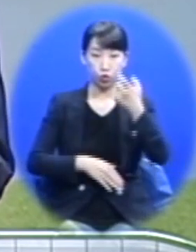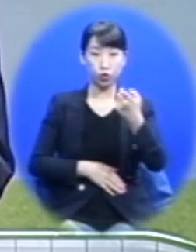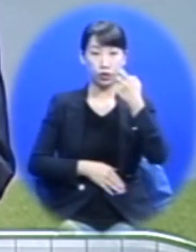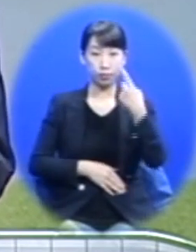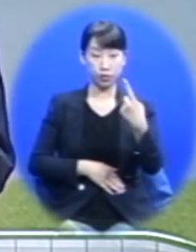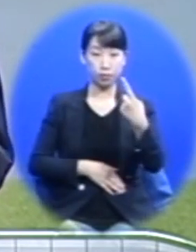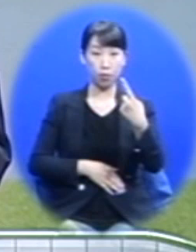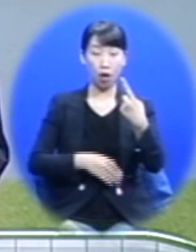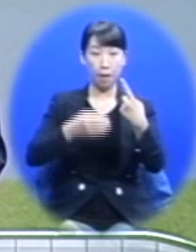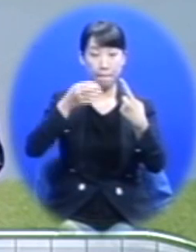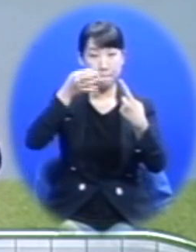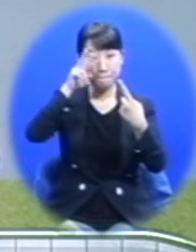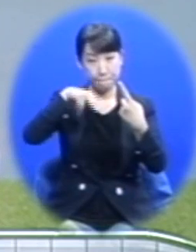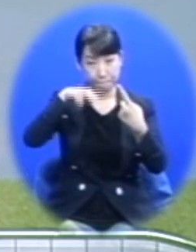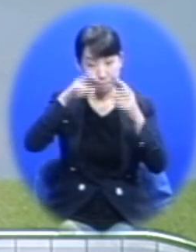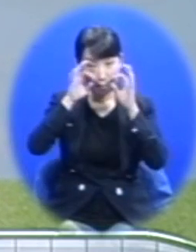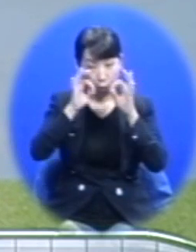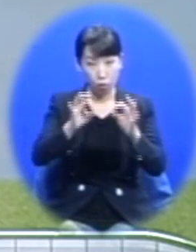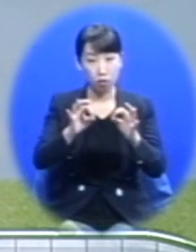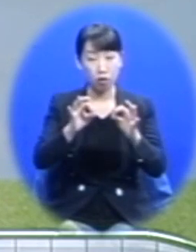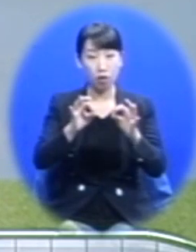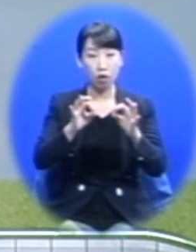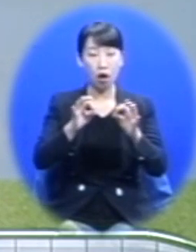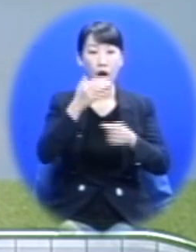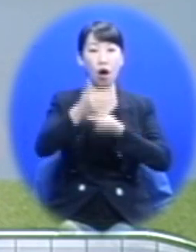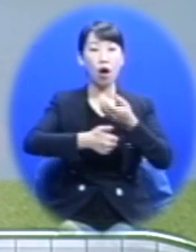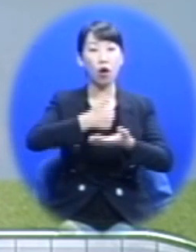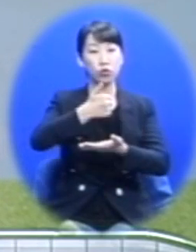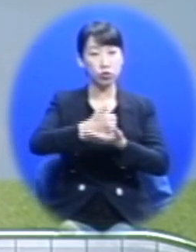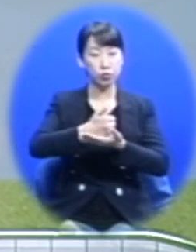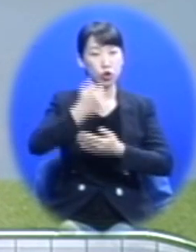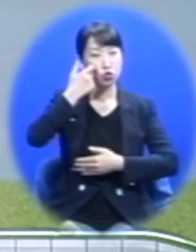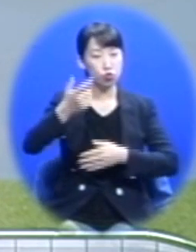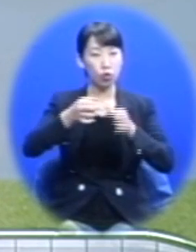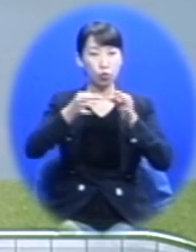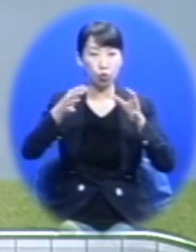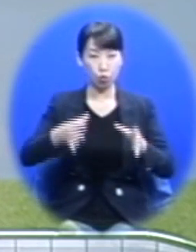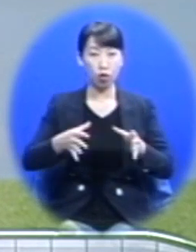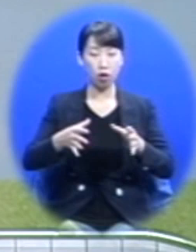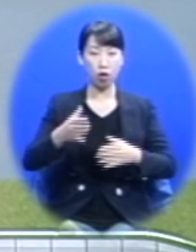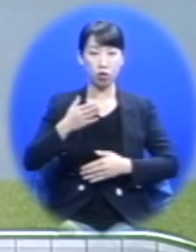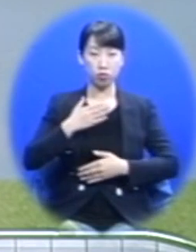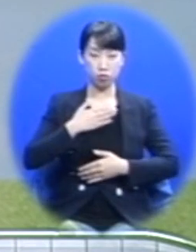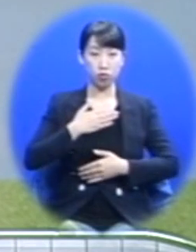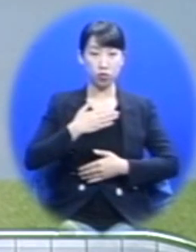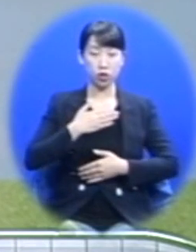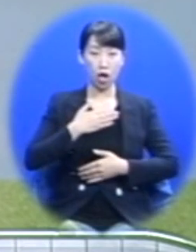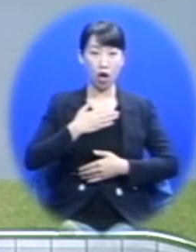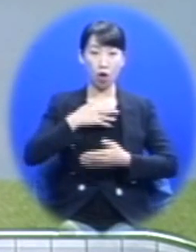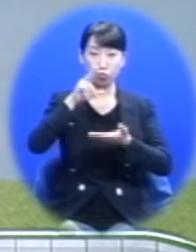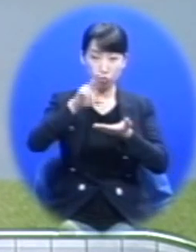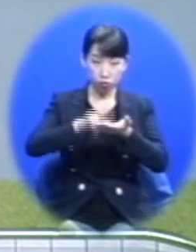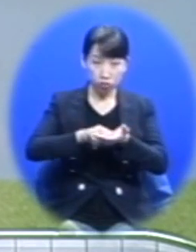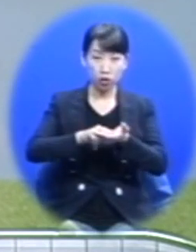61편 말씀을 묵상하는 중에 하나님이 저에게 지난 6개월 동안 제 문제를 다루셨던 그